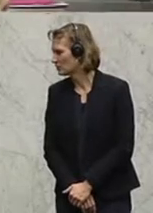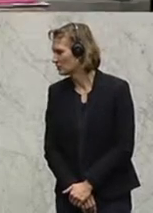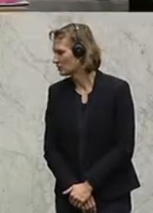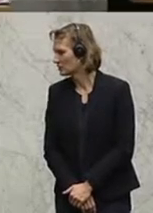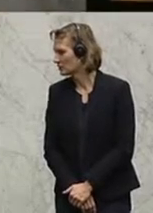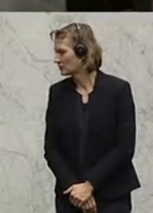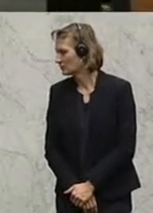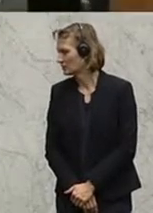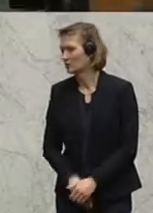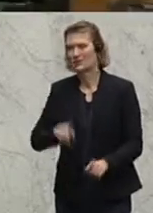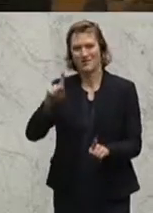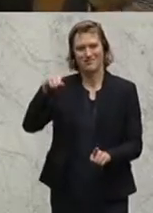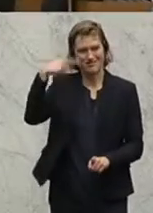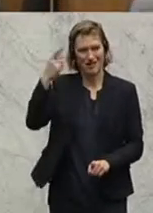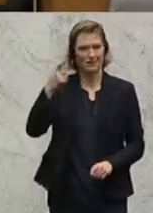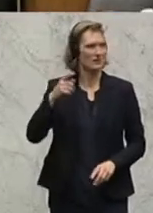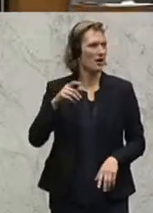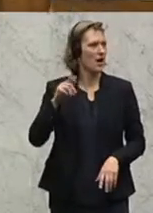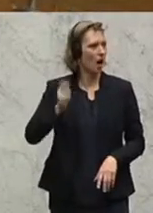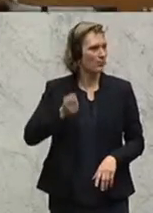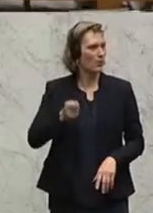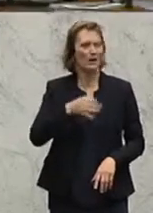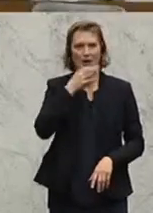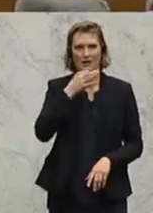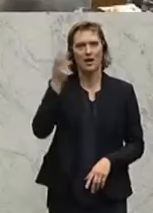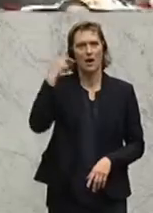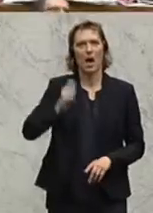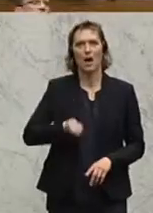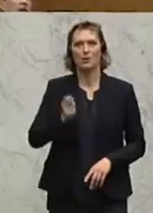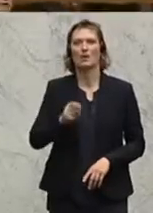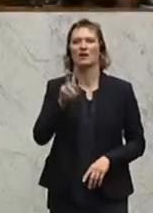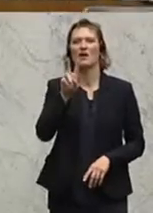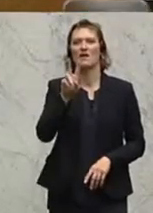Nächste Wortmeldung von meinem Abgeordneten Ingenieur Markus Vogel.